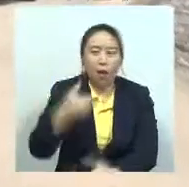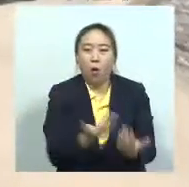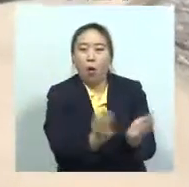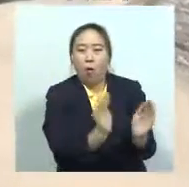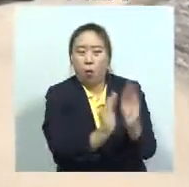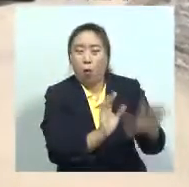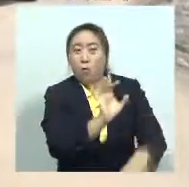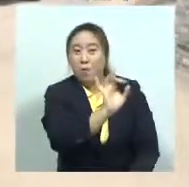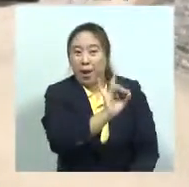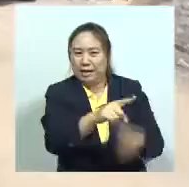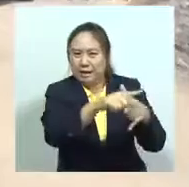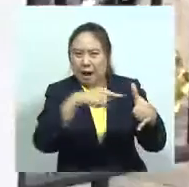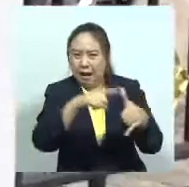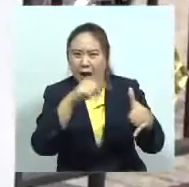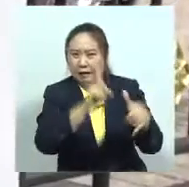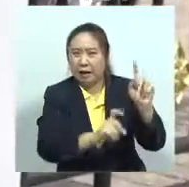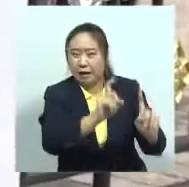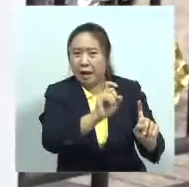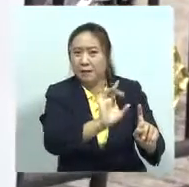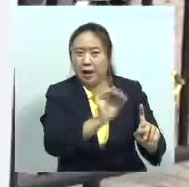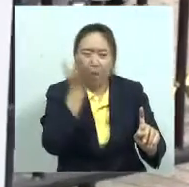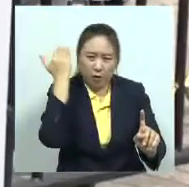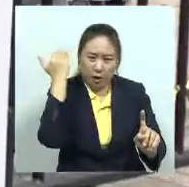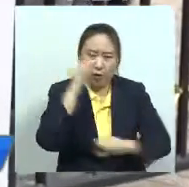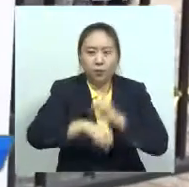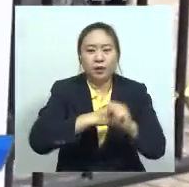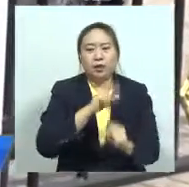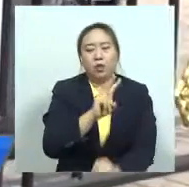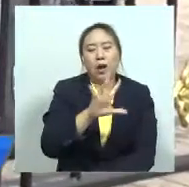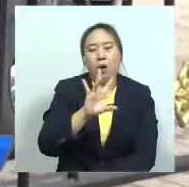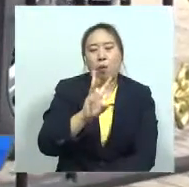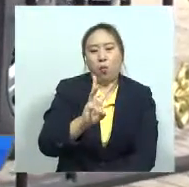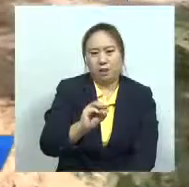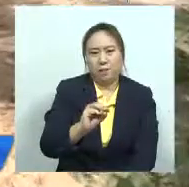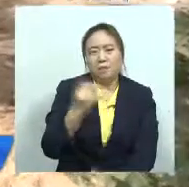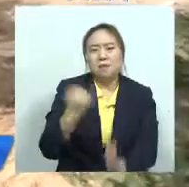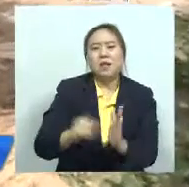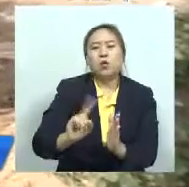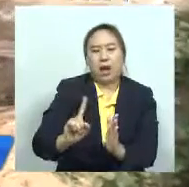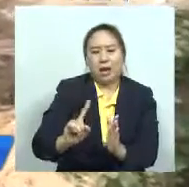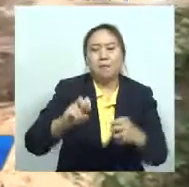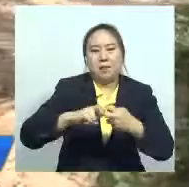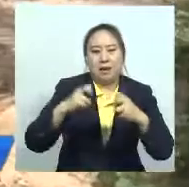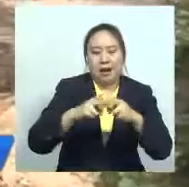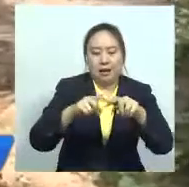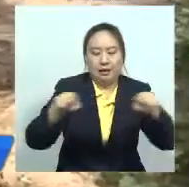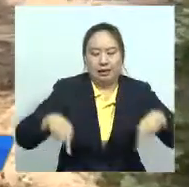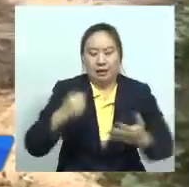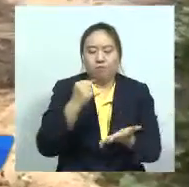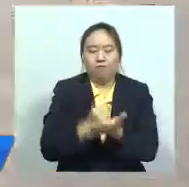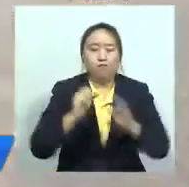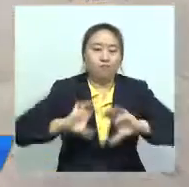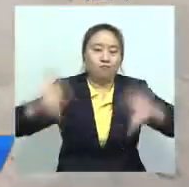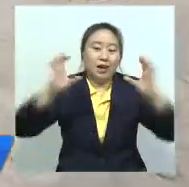ศพเกิดขึ้นเมื่อวันที่10กรกฎาคมปี2560สาเหตุเกิดจากความขัดแย้งเรื่องโฉนดที่ดิน